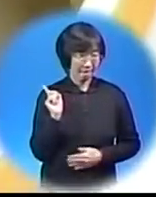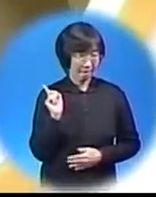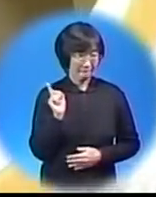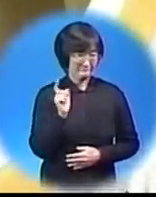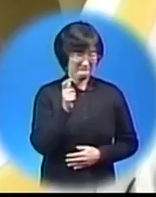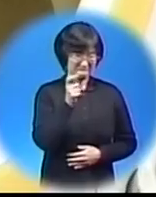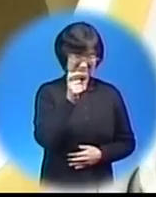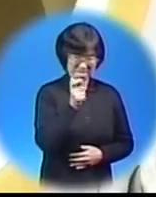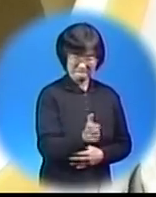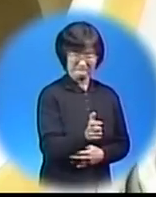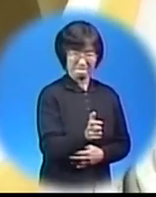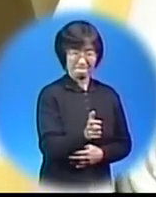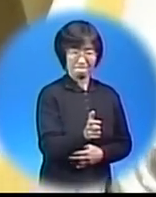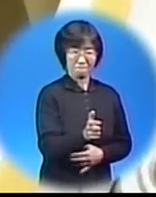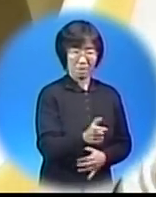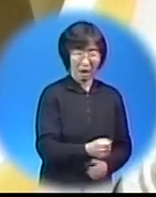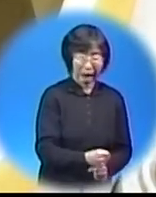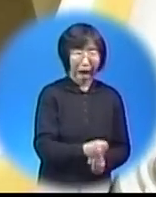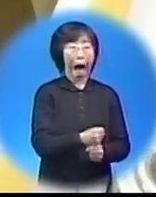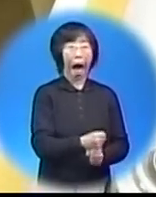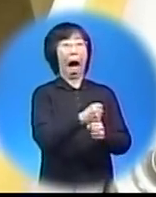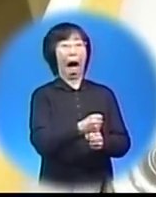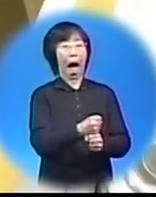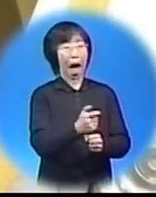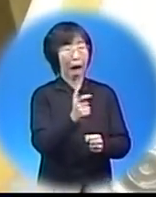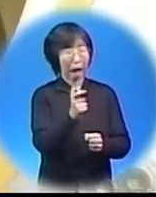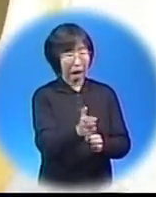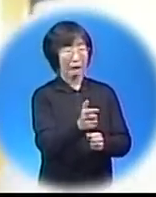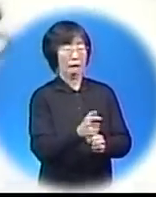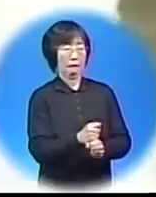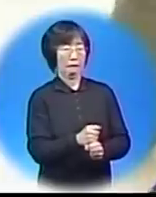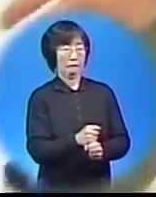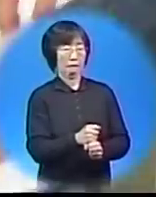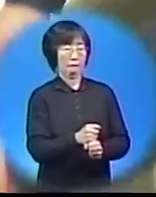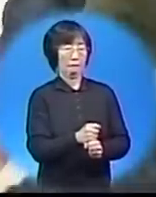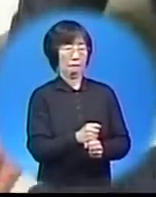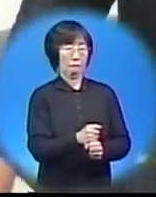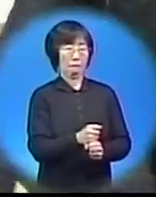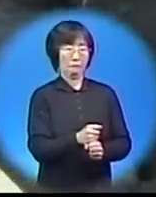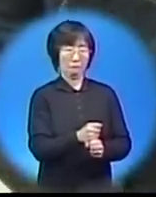完全に固まって る。もう立ってしないと、とっても、 はい、全然動かないですよ。 本当ですか。